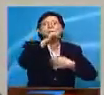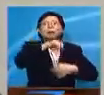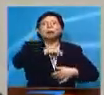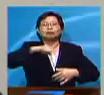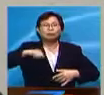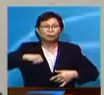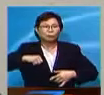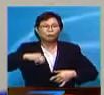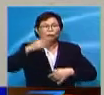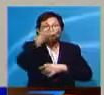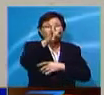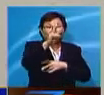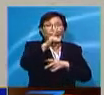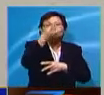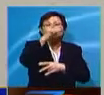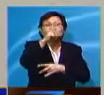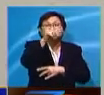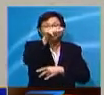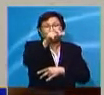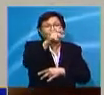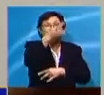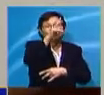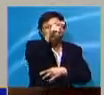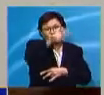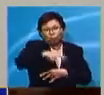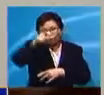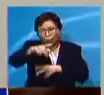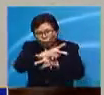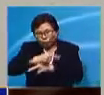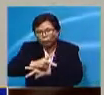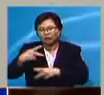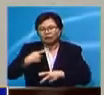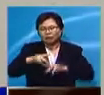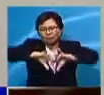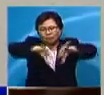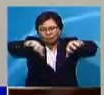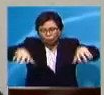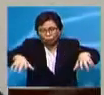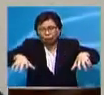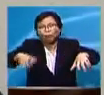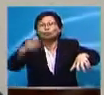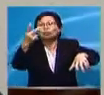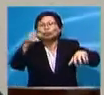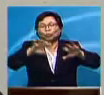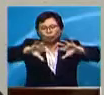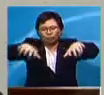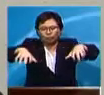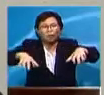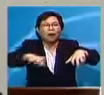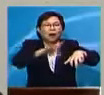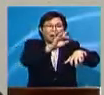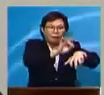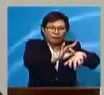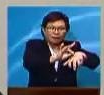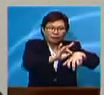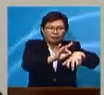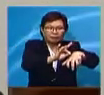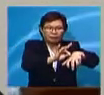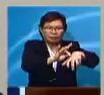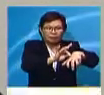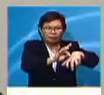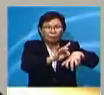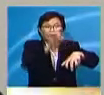anggota untuk rondaan dan kita bagi kepada dua kumpulan ya mereka ini terdiriada laan